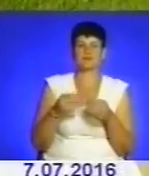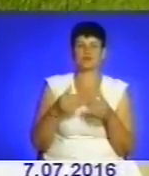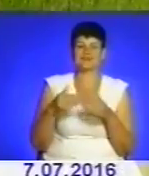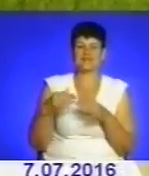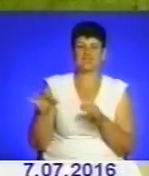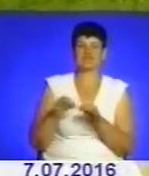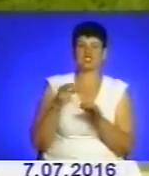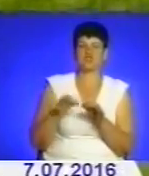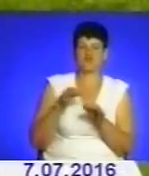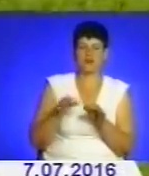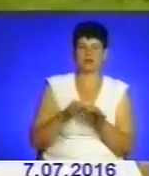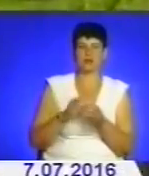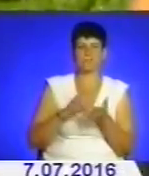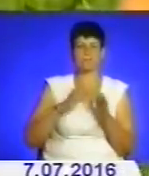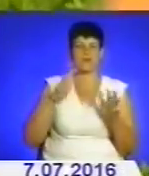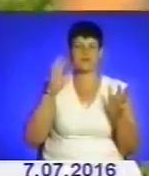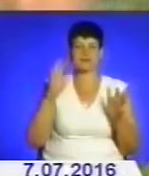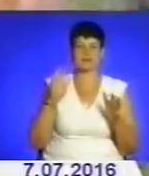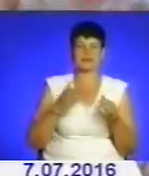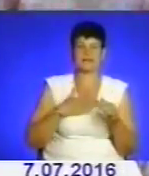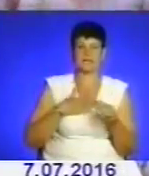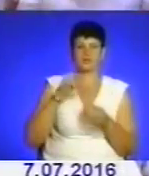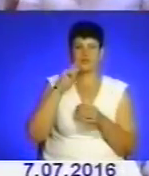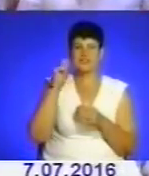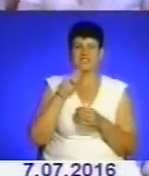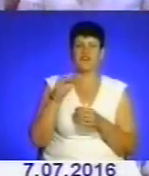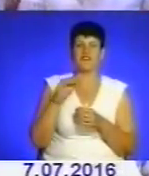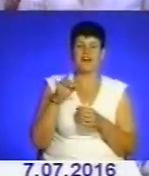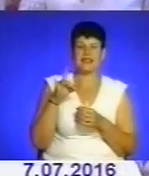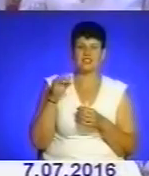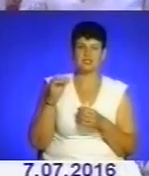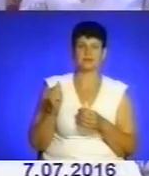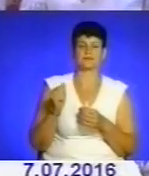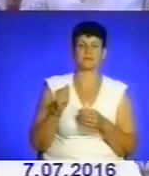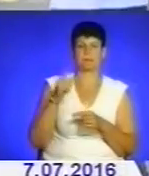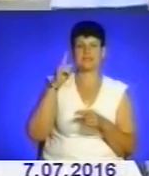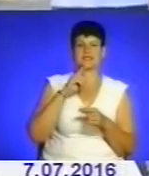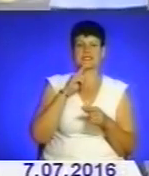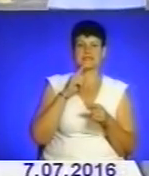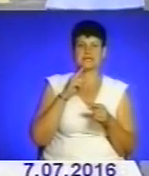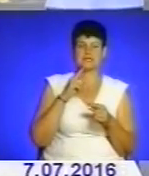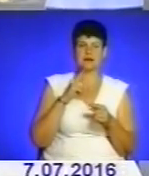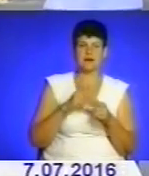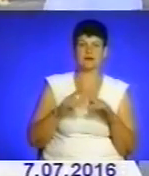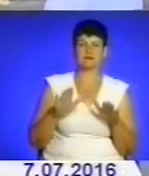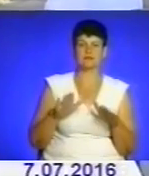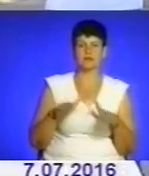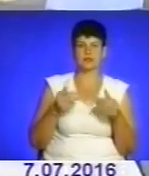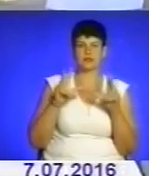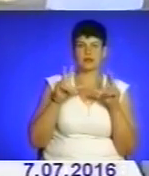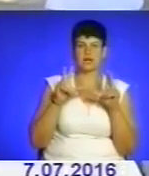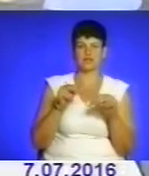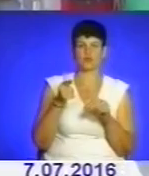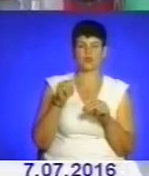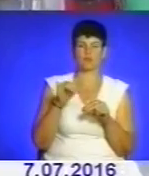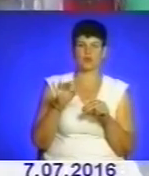барвистий, енергетично потужний. Наш український фельдшер, медсестра, професіонали, даючи клятву Гіппократа, особливо необхідні